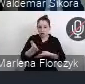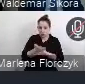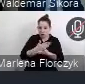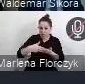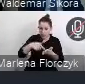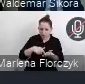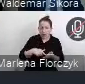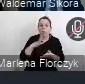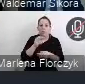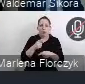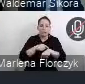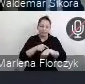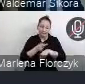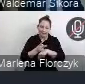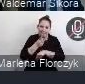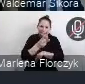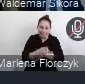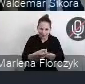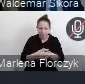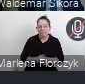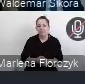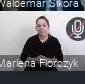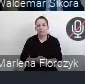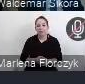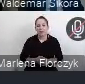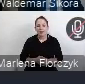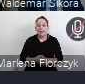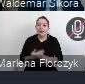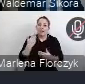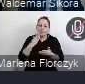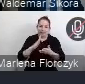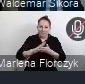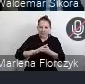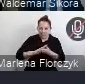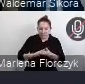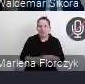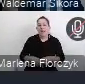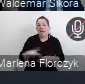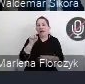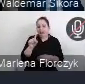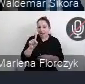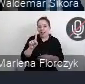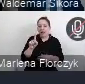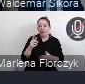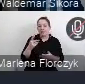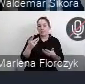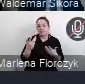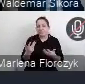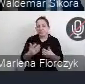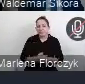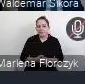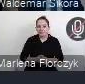że przekroczyliśmy czas, za co bardzo przepraszam, ale no, to